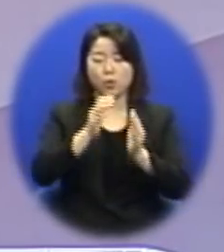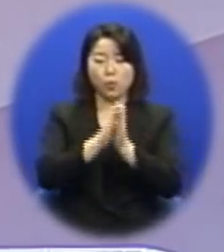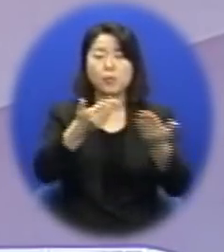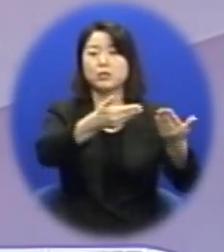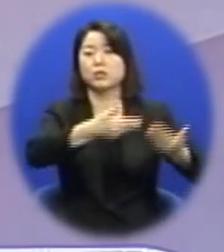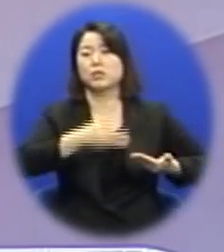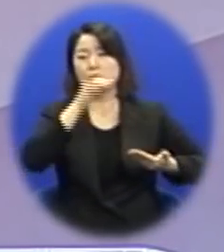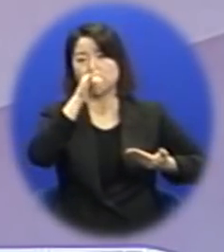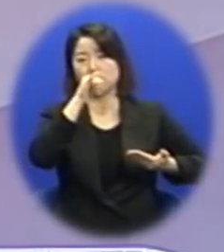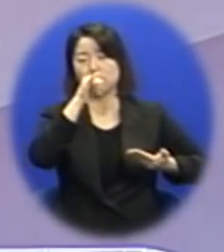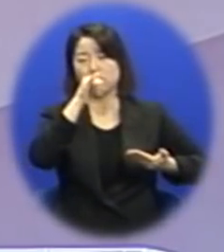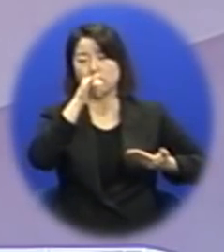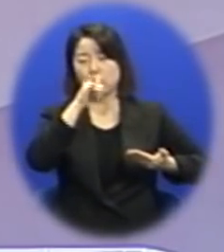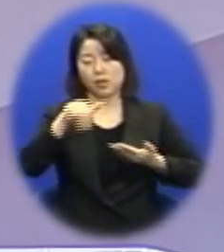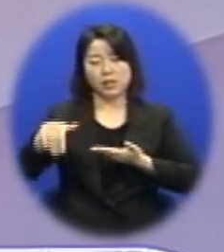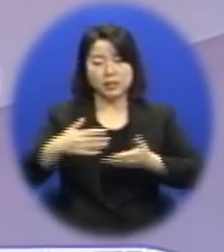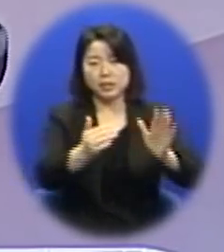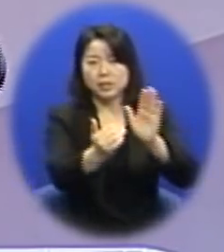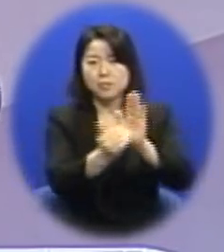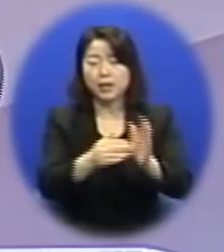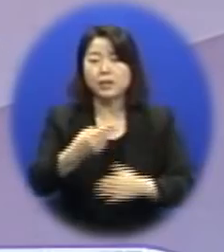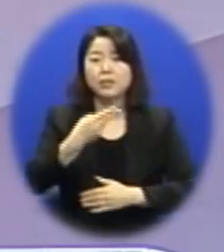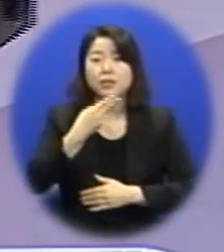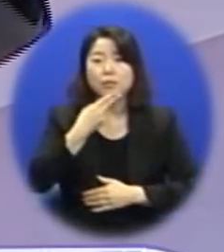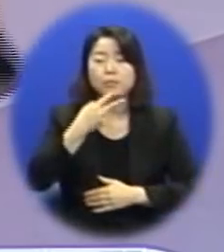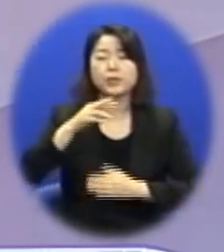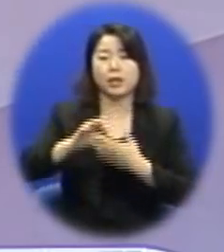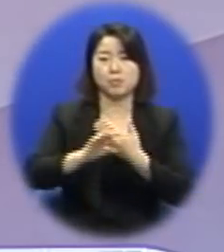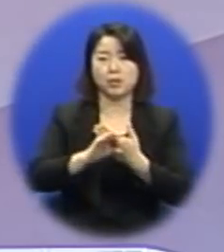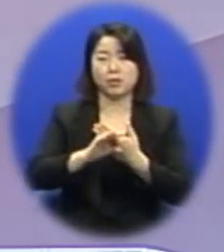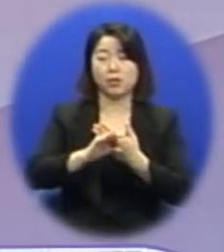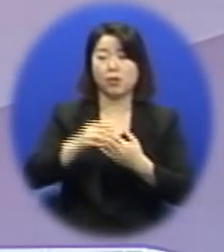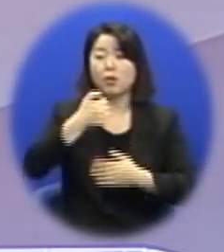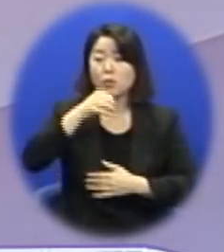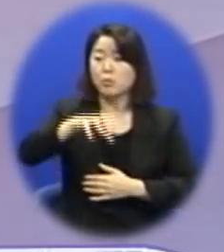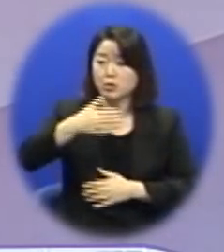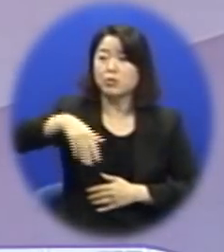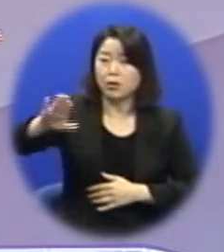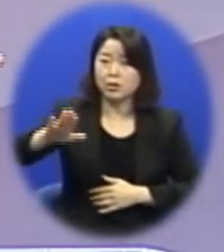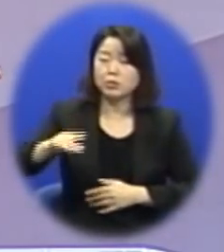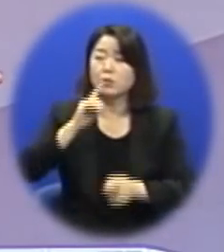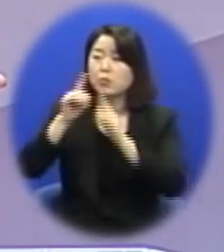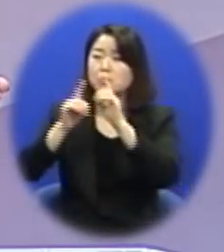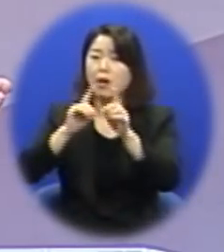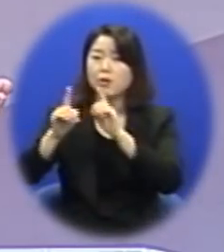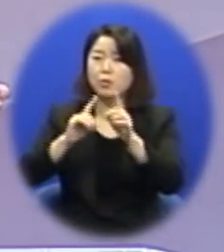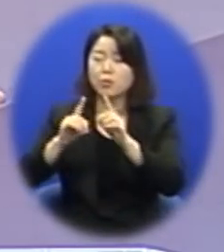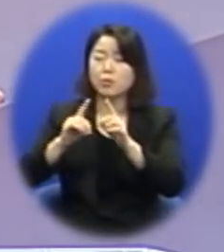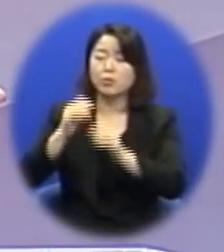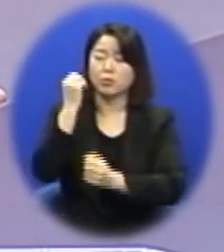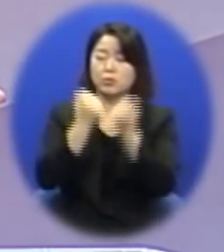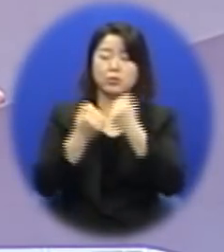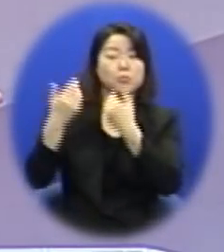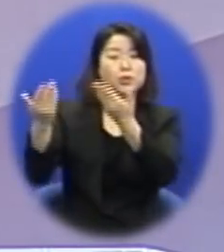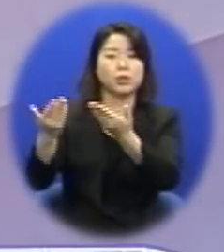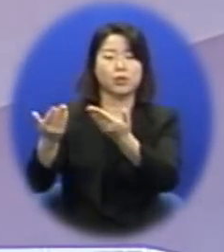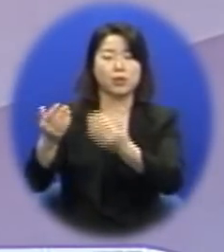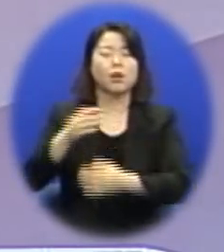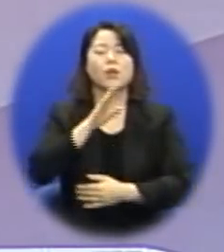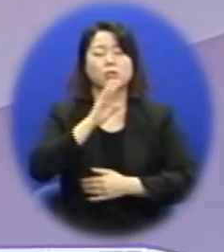만약에 길이 막지 않다 면 사도바울이 가서 말로 설교했고 우리는 그걸 알 수가 없을